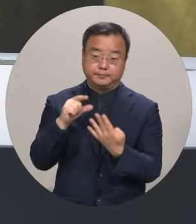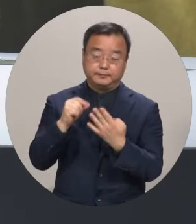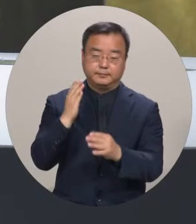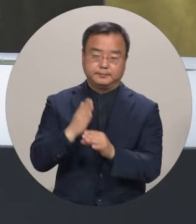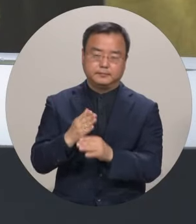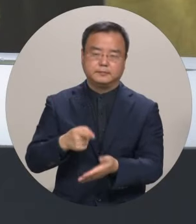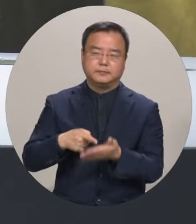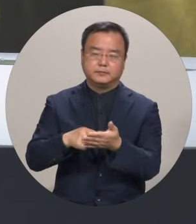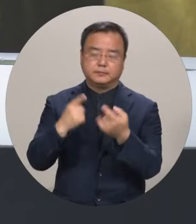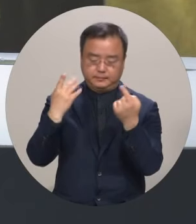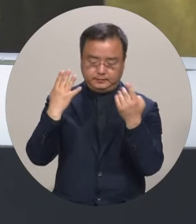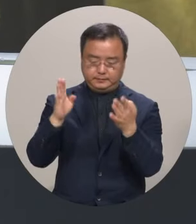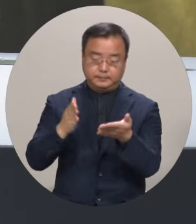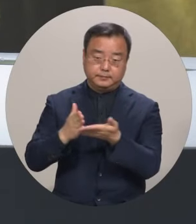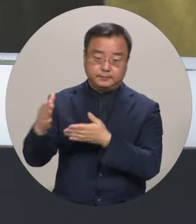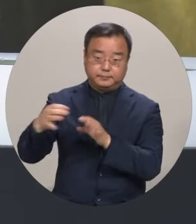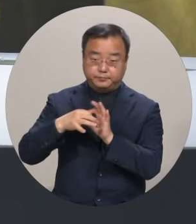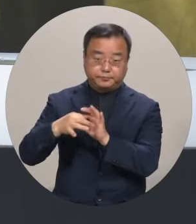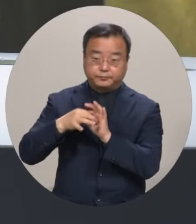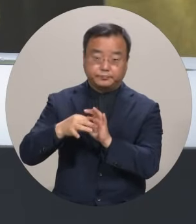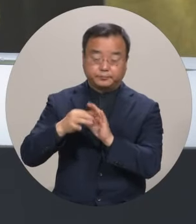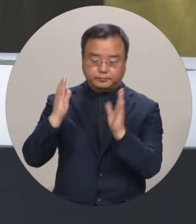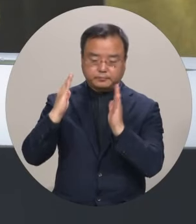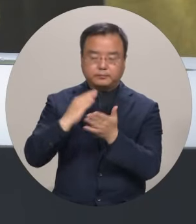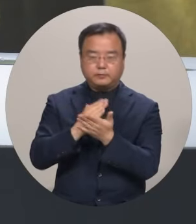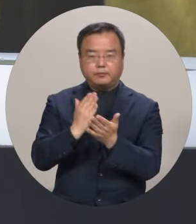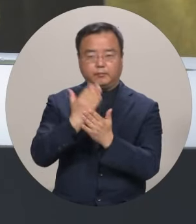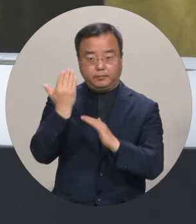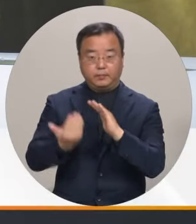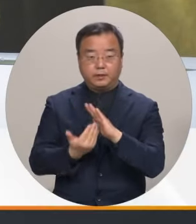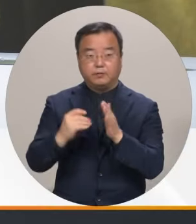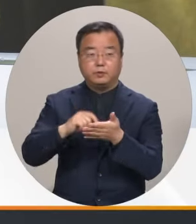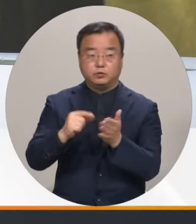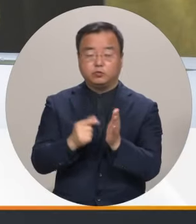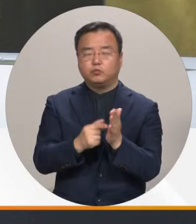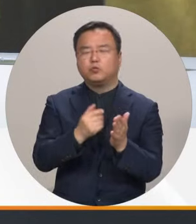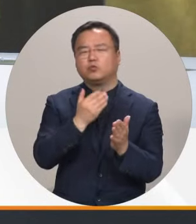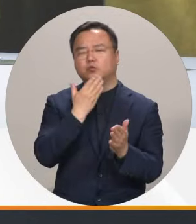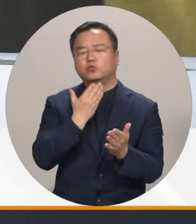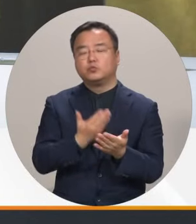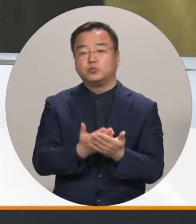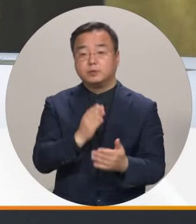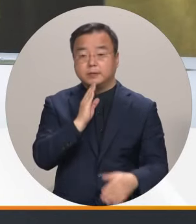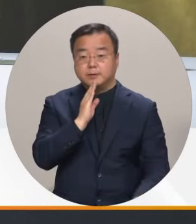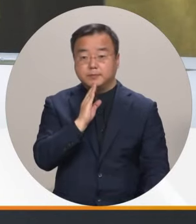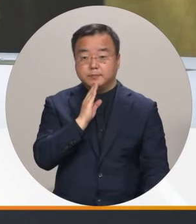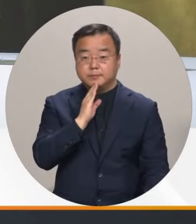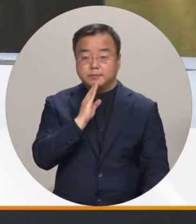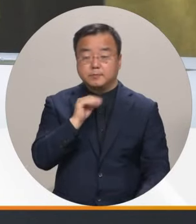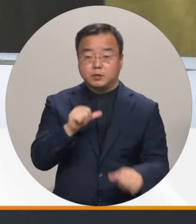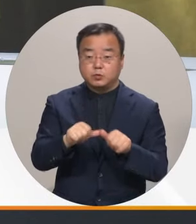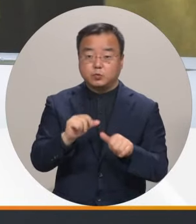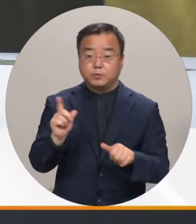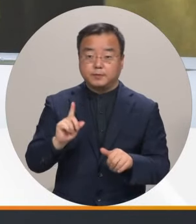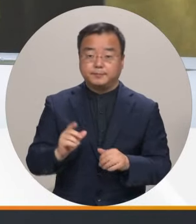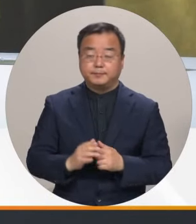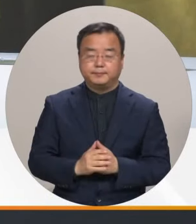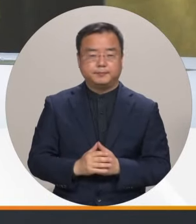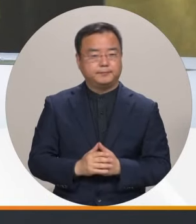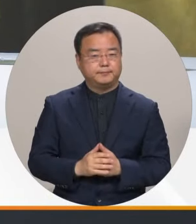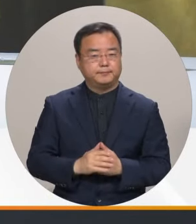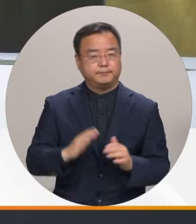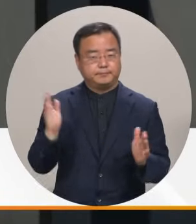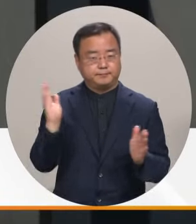대학의 전공과 연계된이 교과목의 성취도가 중요합니다 여기에 대해서도 조언 부탁드리겠습니다네 우리